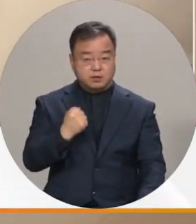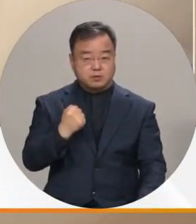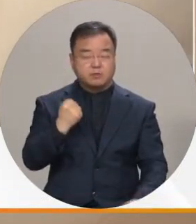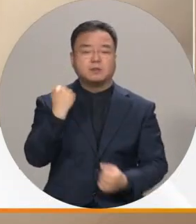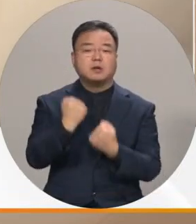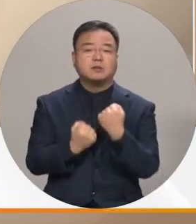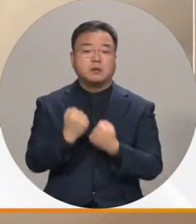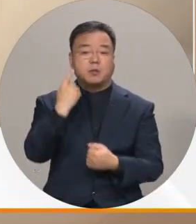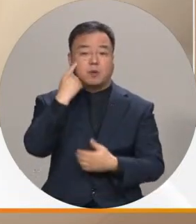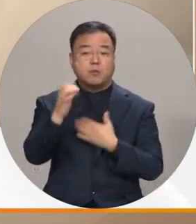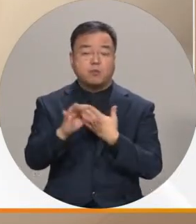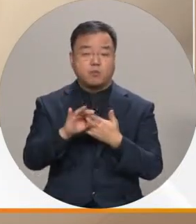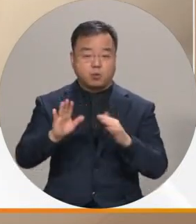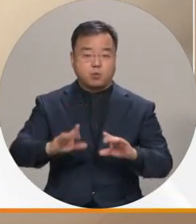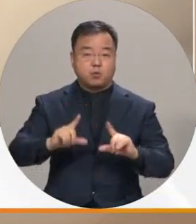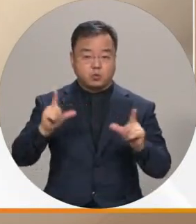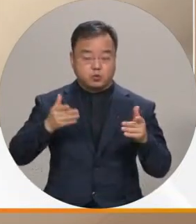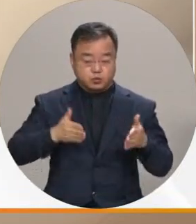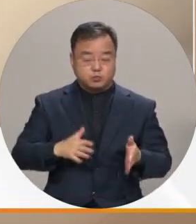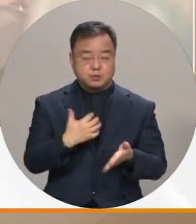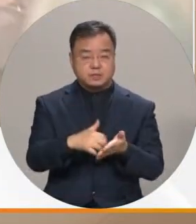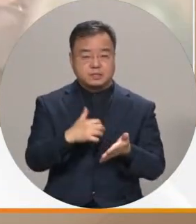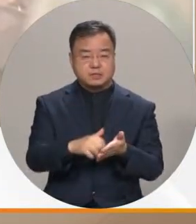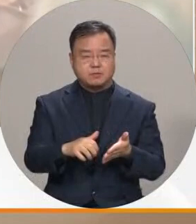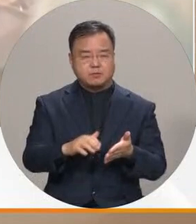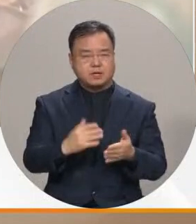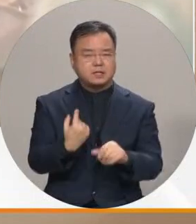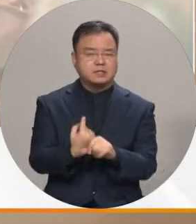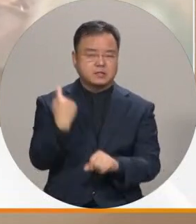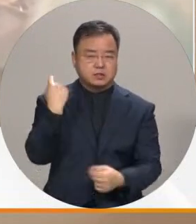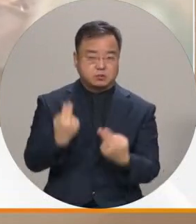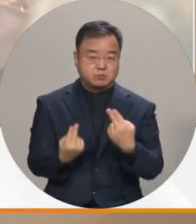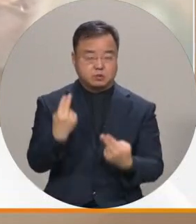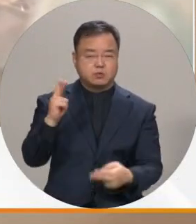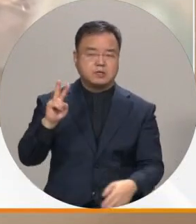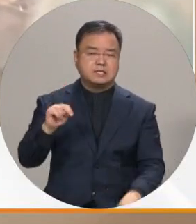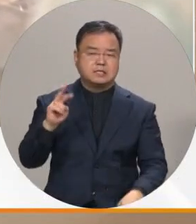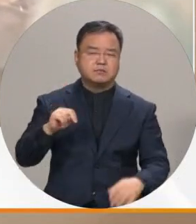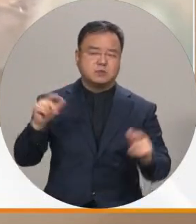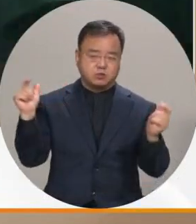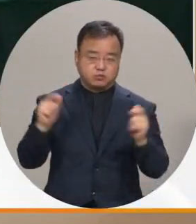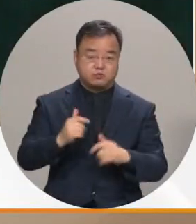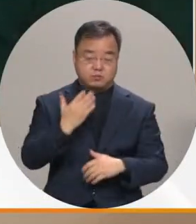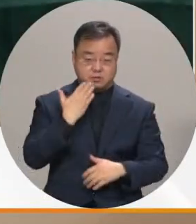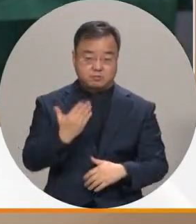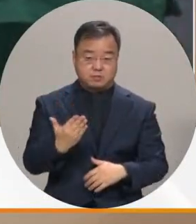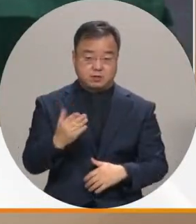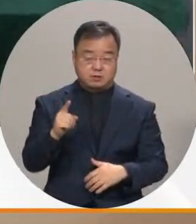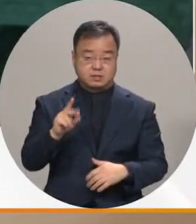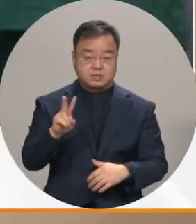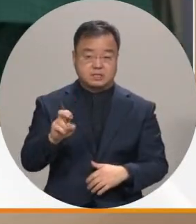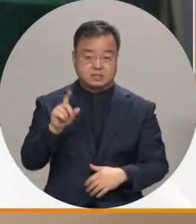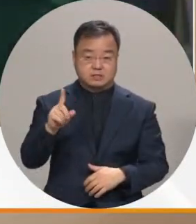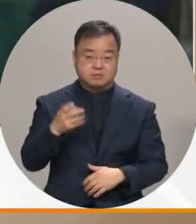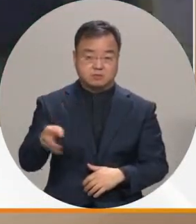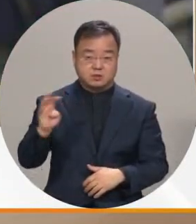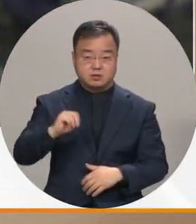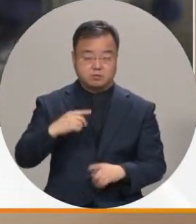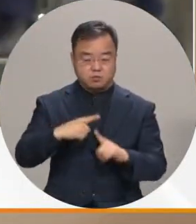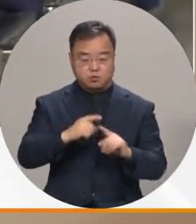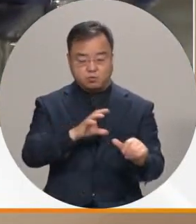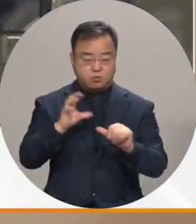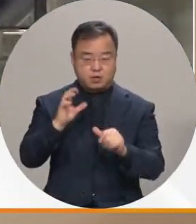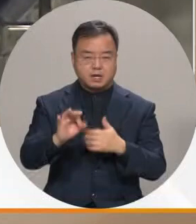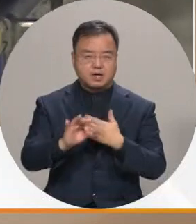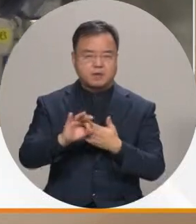출생할 수가 작년 대비 한 2만 명 이상 줄어들 것으로 예상이 됩니다 그럼 여기 211억원을 좀 반영 을하면 미래 GDP